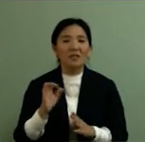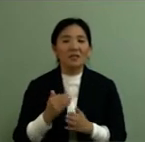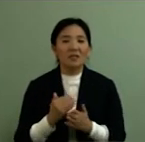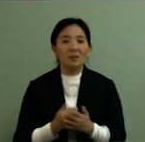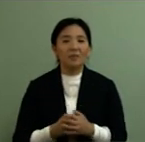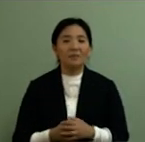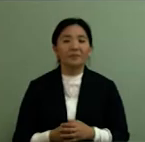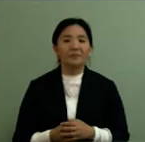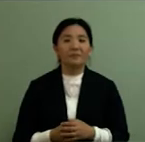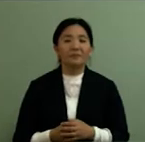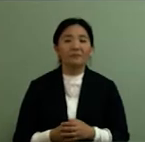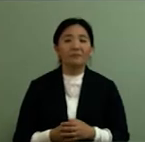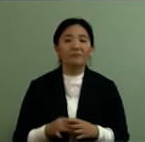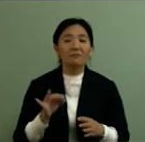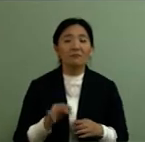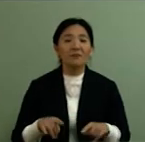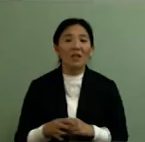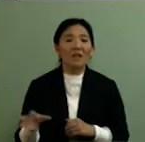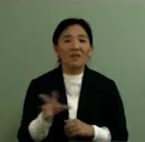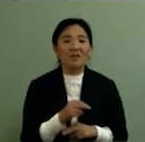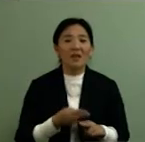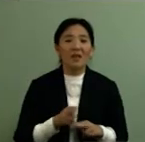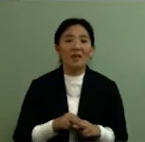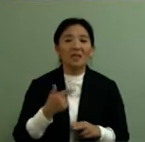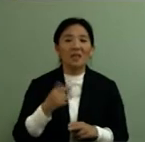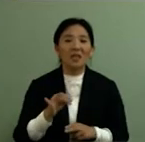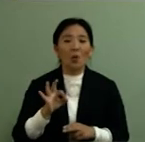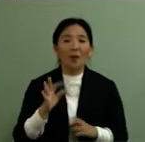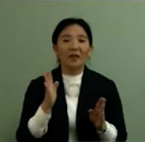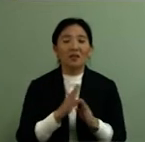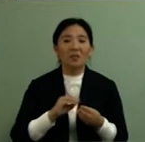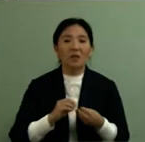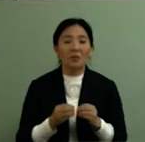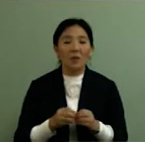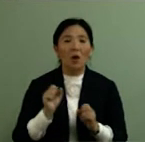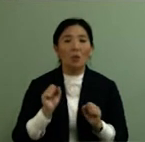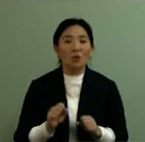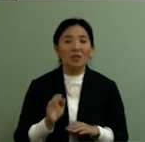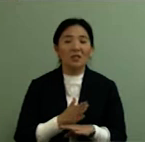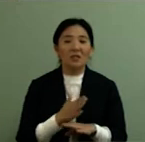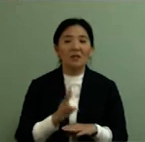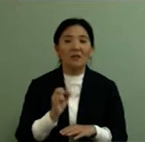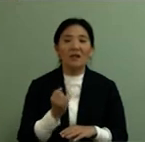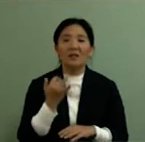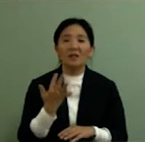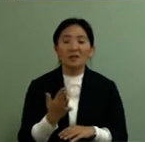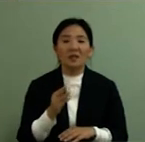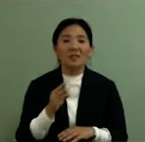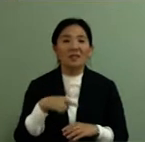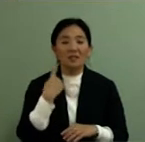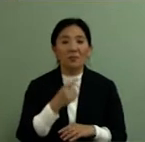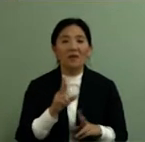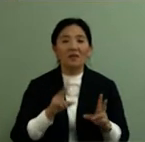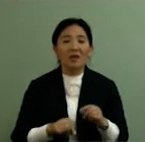геосистемы. Итак, ребята, все эти геоэкологические проблемы можно разделить на несколько типов.